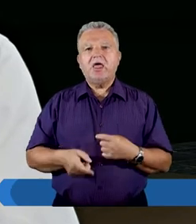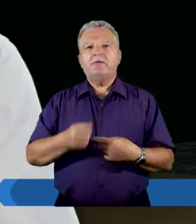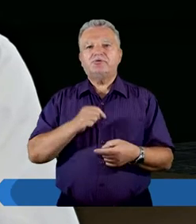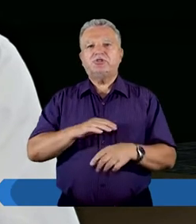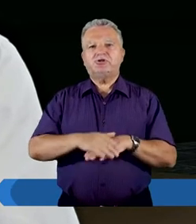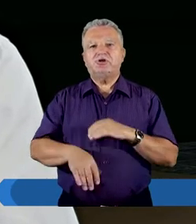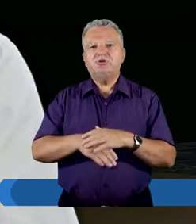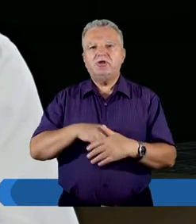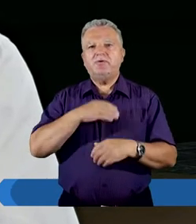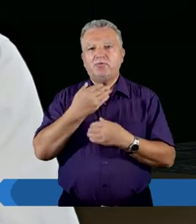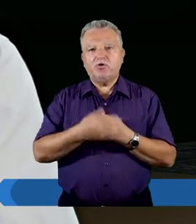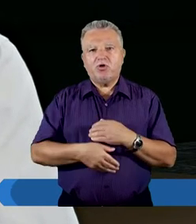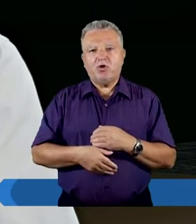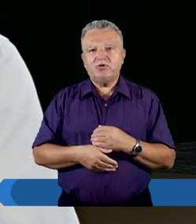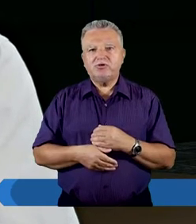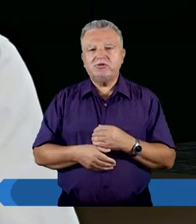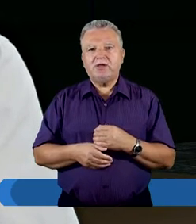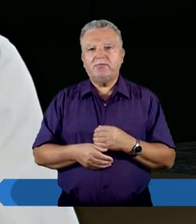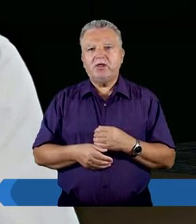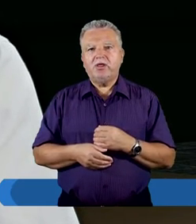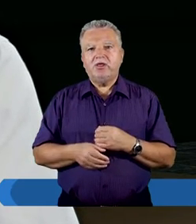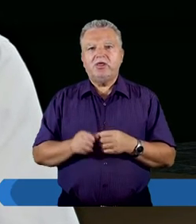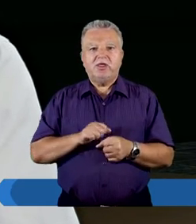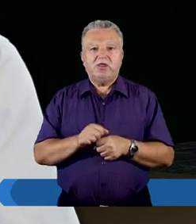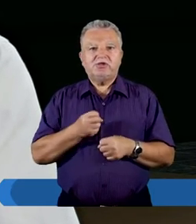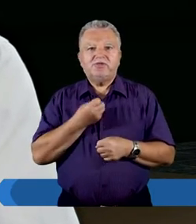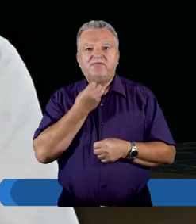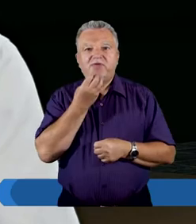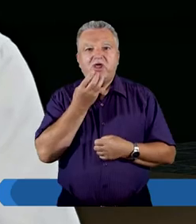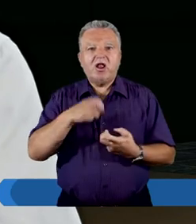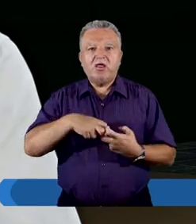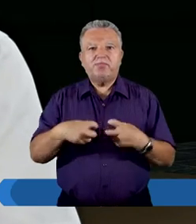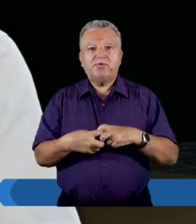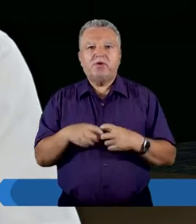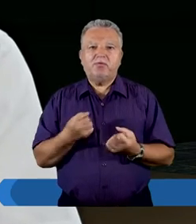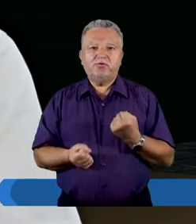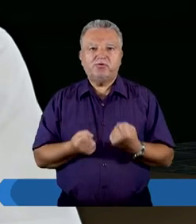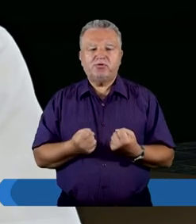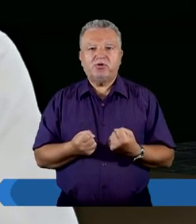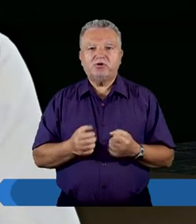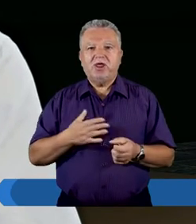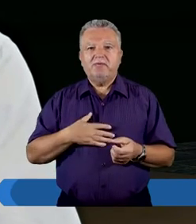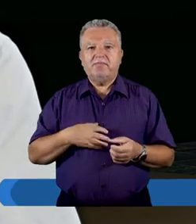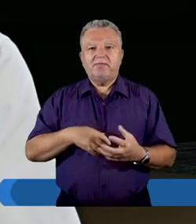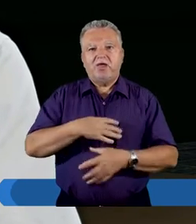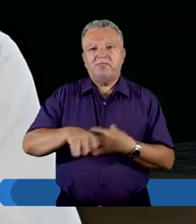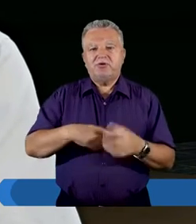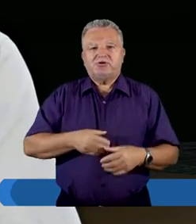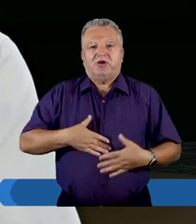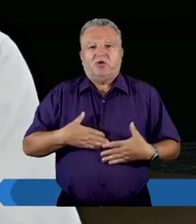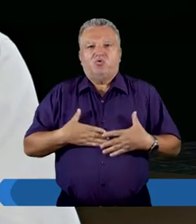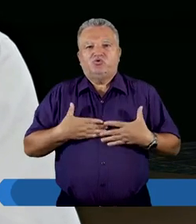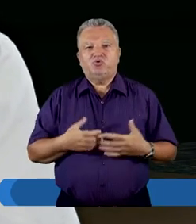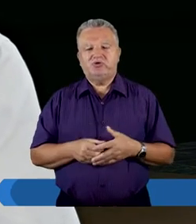koniec nastanie, to przedtem jest no wiele problemów i trudności. I mam mieszane uczucia, czy chciałbym jedno i